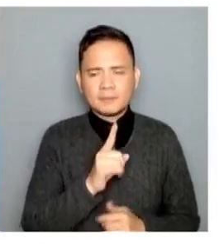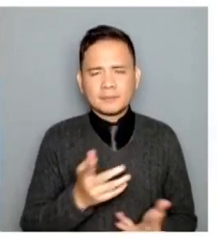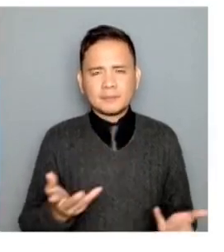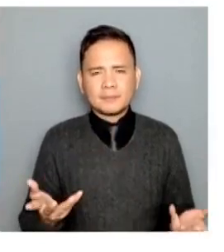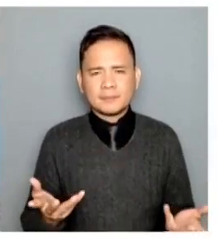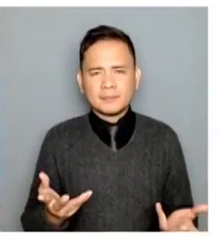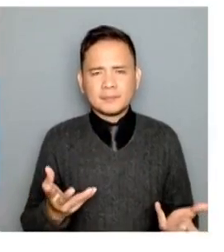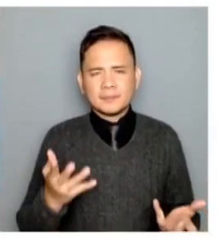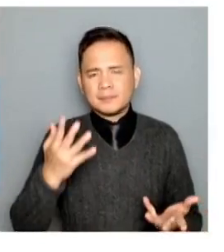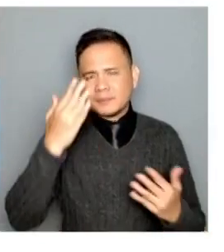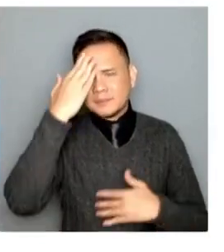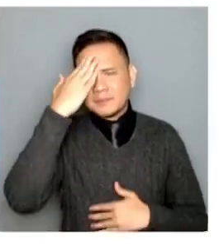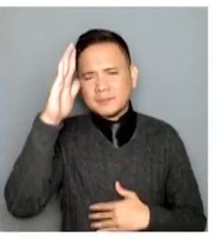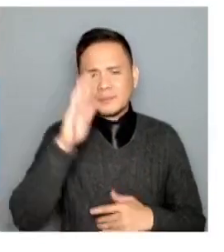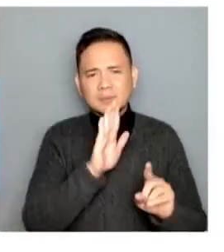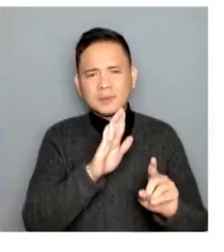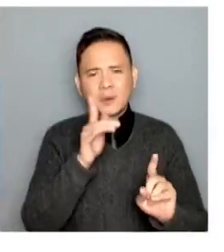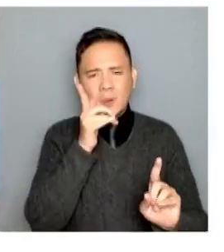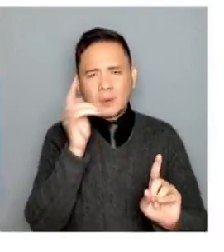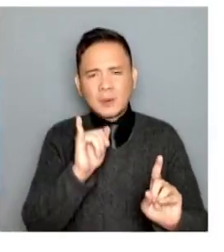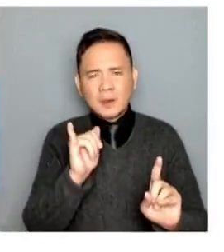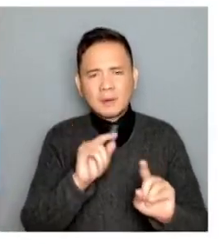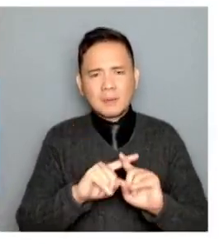hindi ko alam yung itsura.